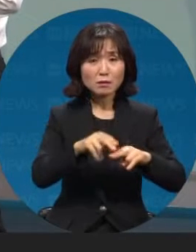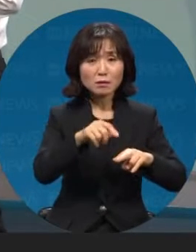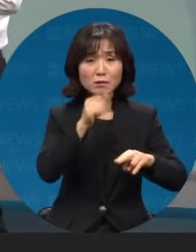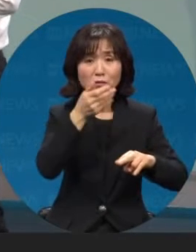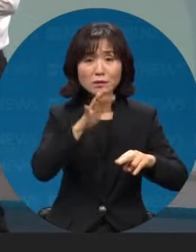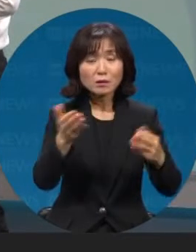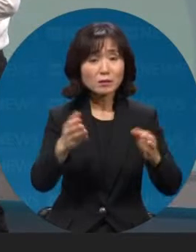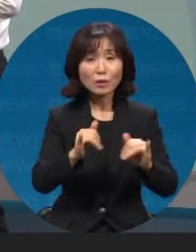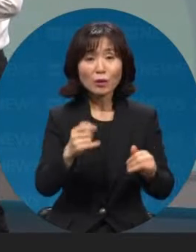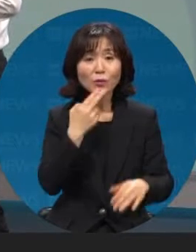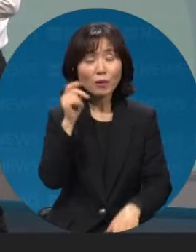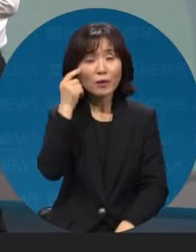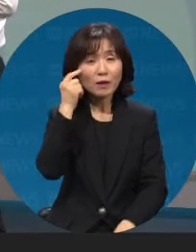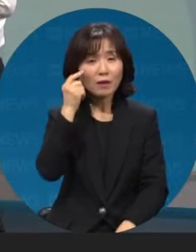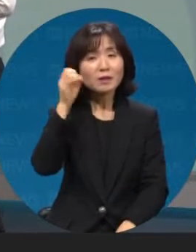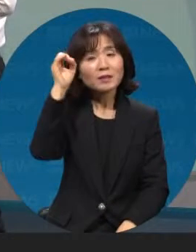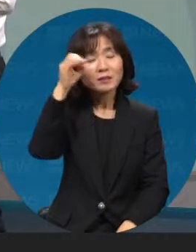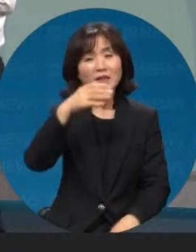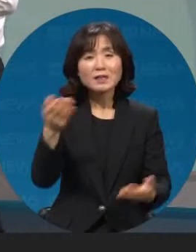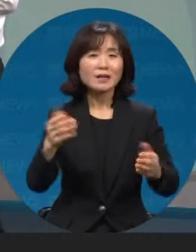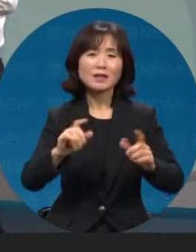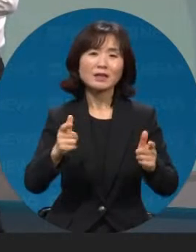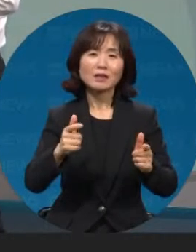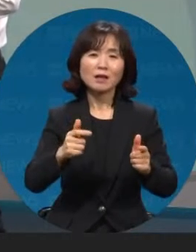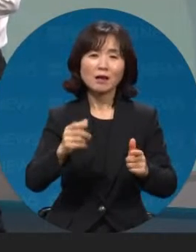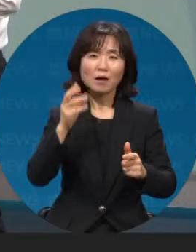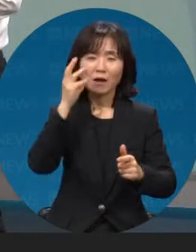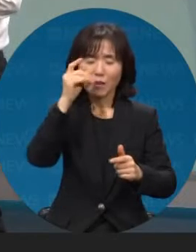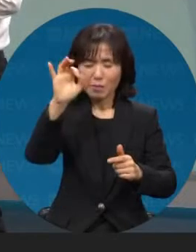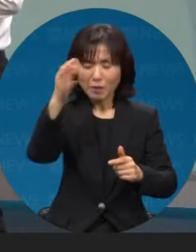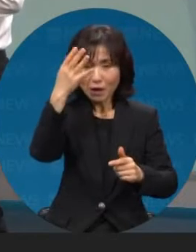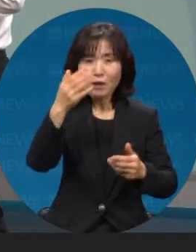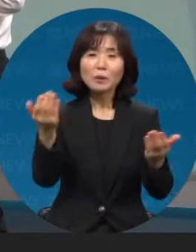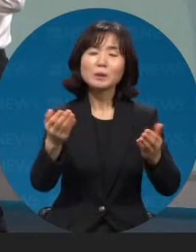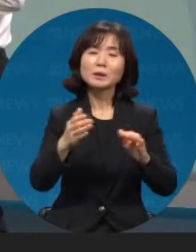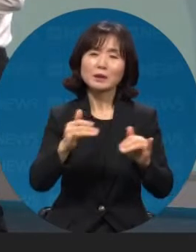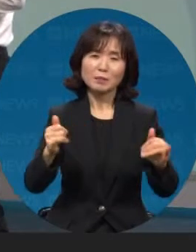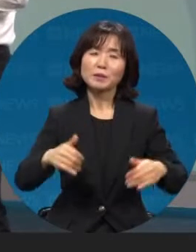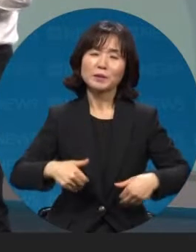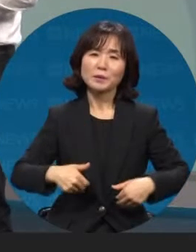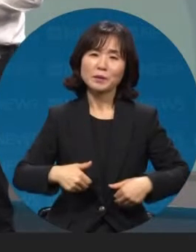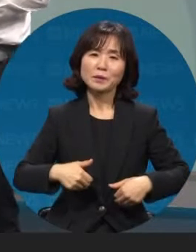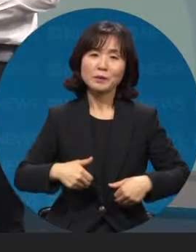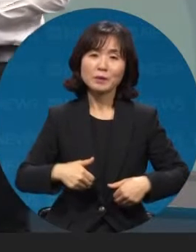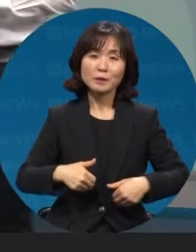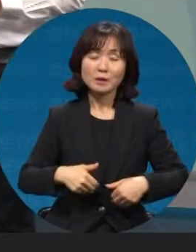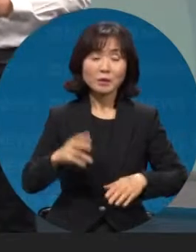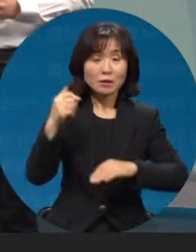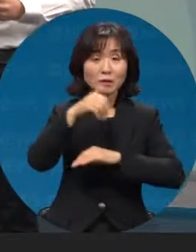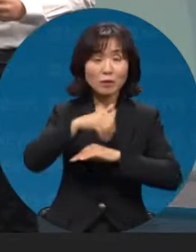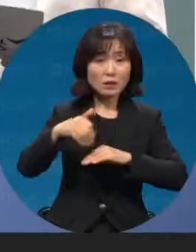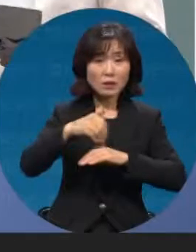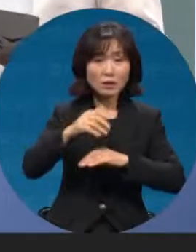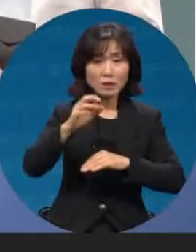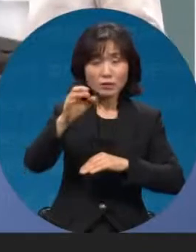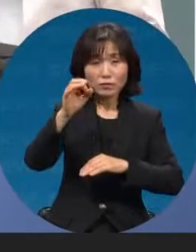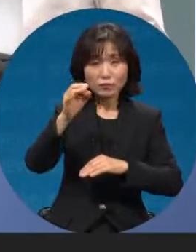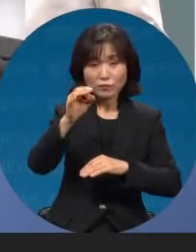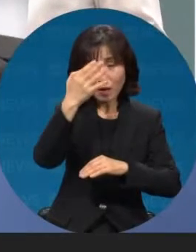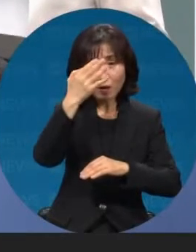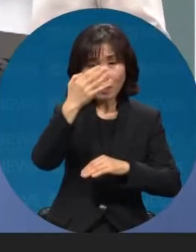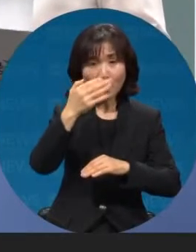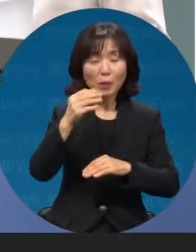없습니까 그냥 노동자가 아니라 숙련 된 노동자가 필요하기 때문입니다 이번 계획에는 사실 이런 숙련된 노동자를